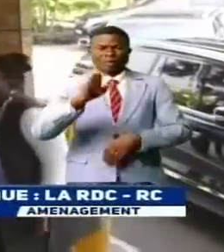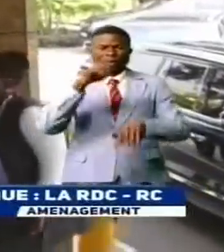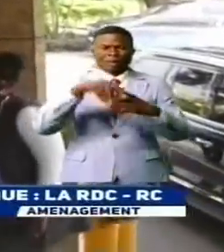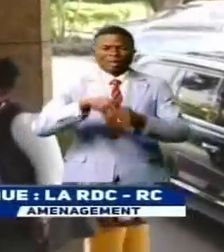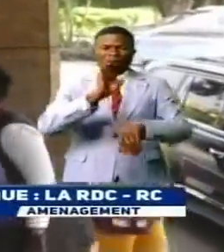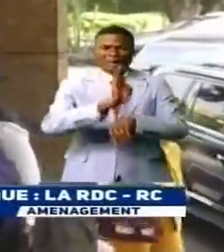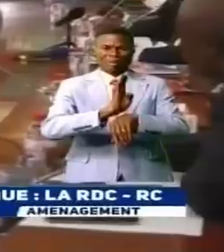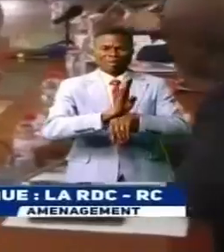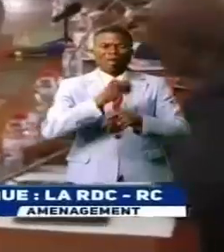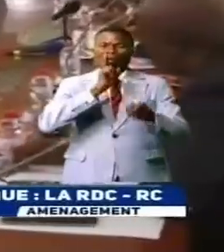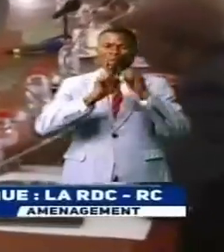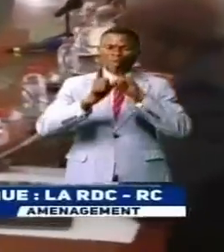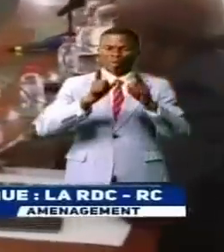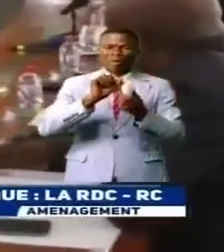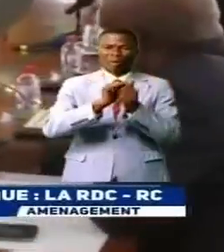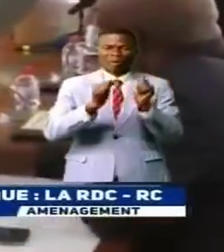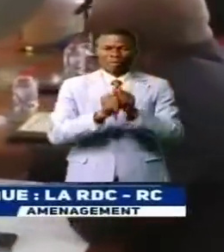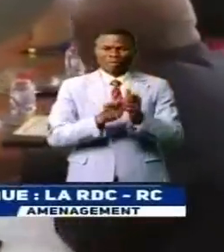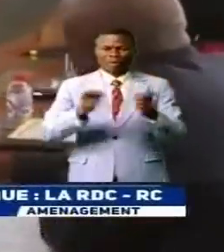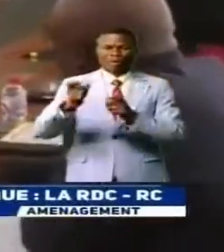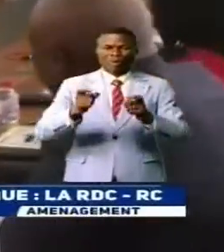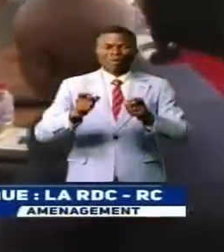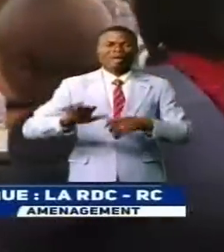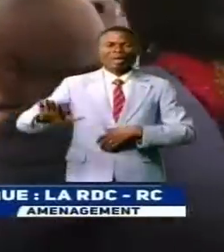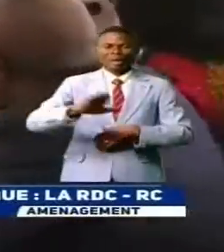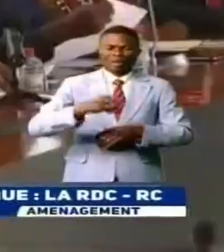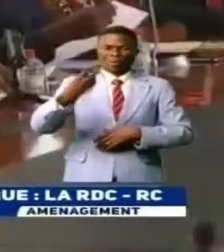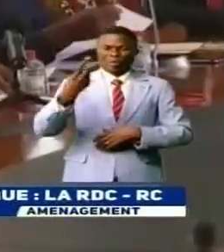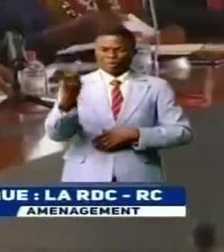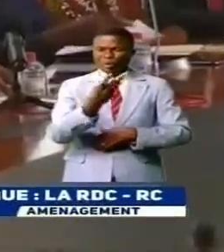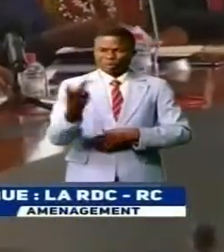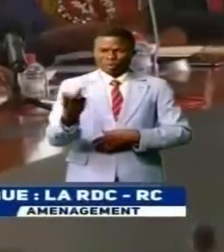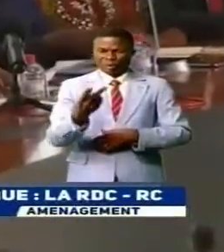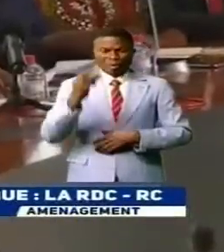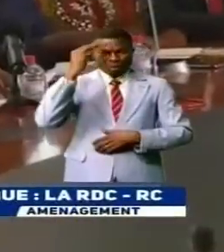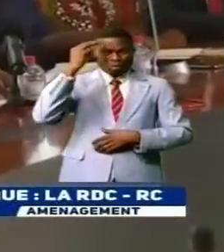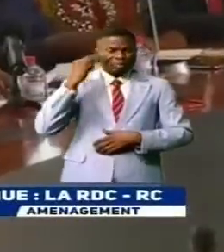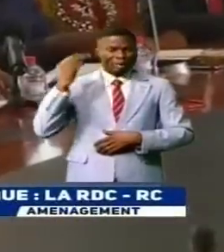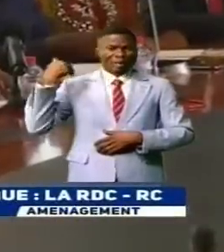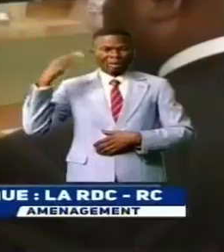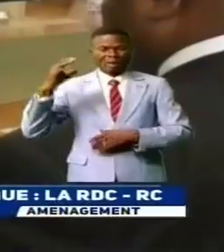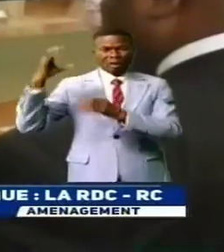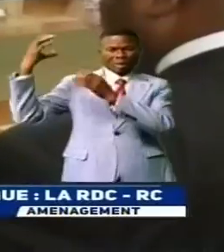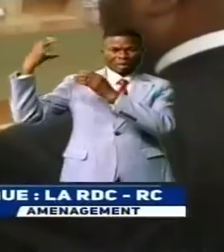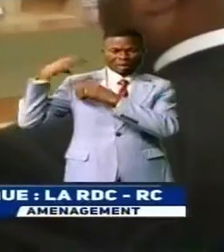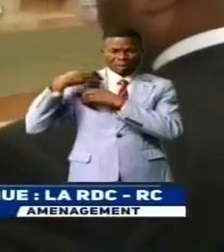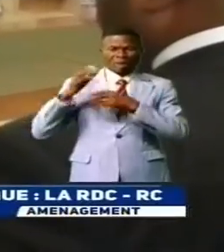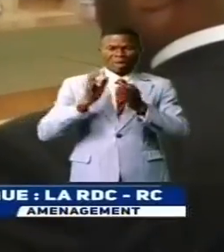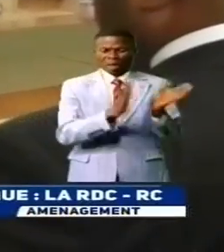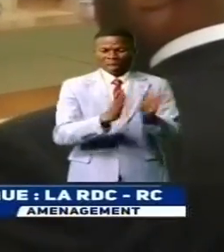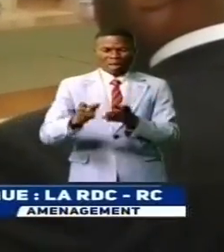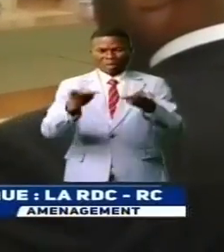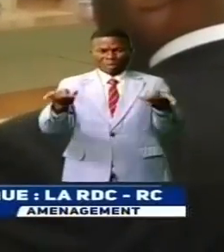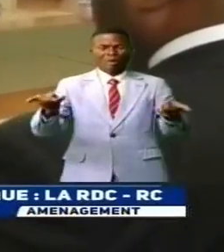pour échanger autour de la gestion physique de leurs pays respectifs. Les ministres d'État en charge de l'aménagement du